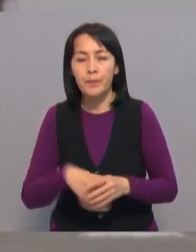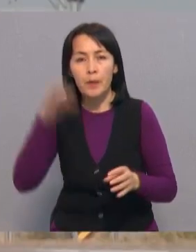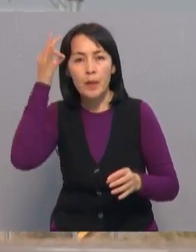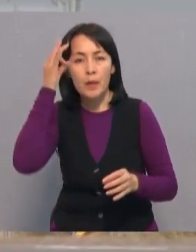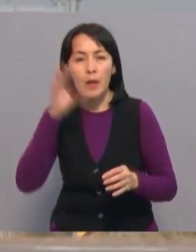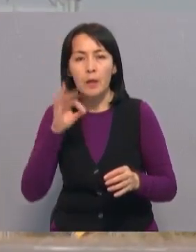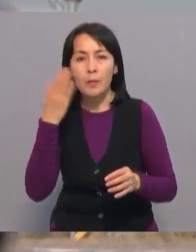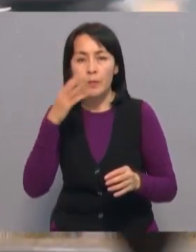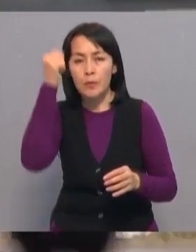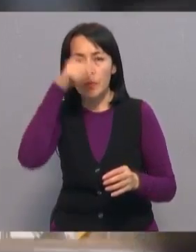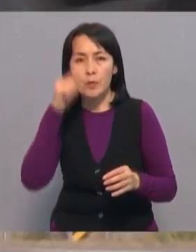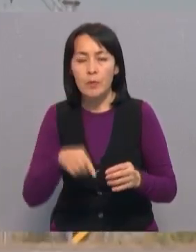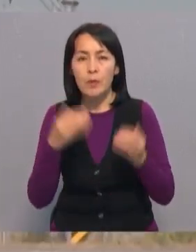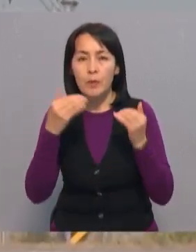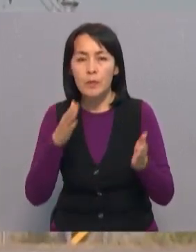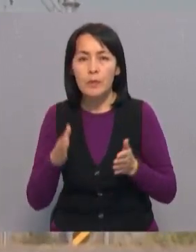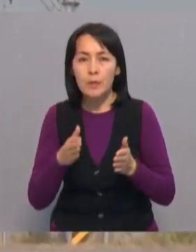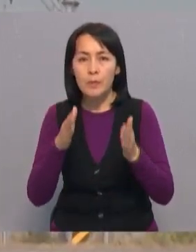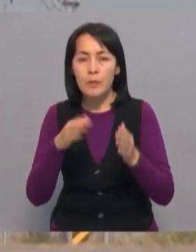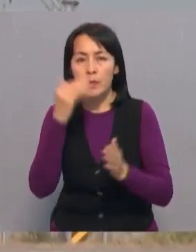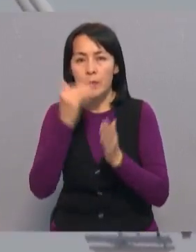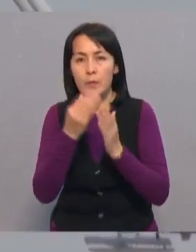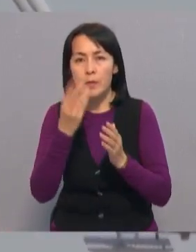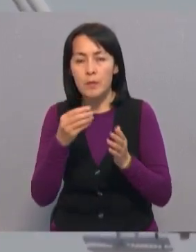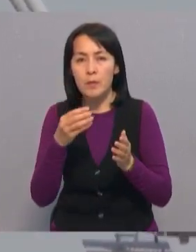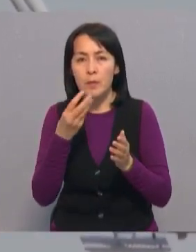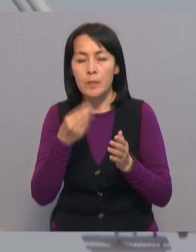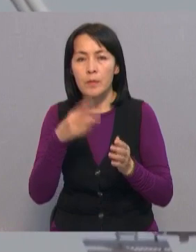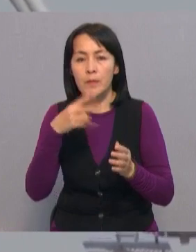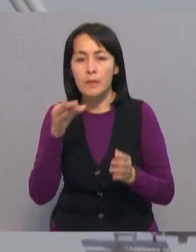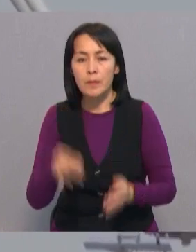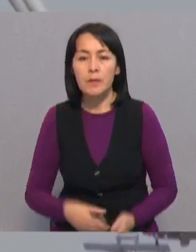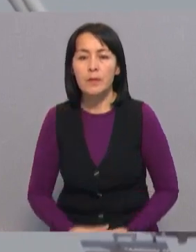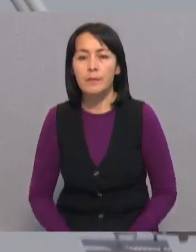Напомним, в октябре прошлого года Минтранспорта повысила тариф платных дорог на 20%.